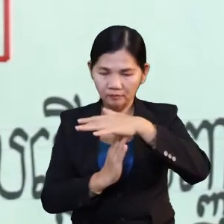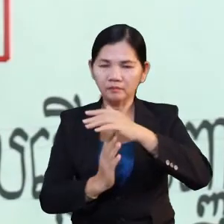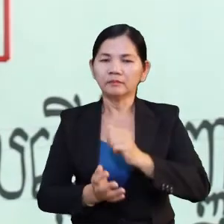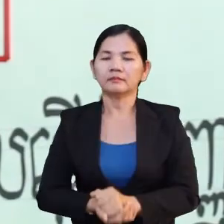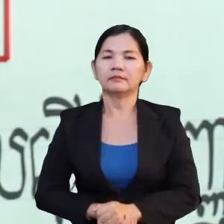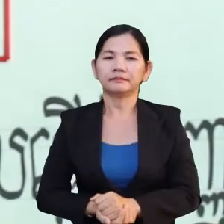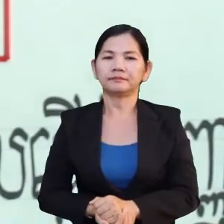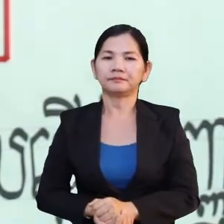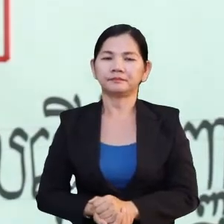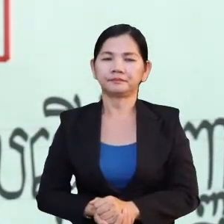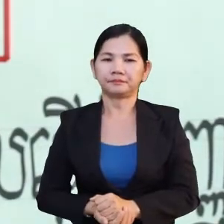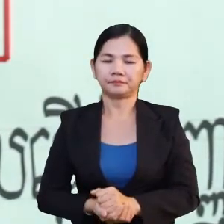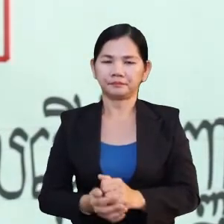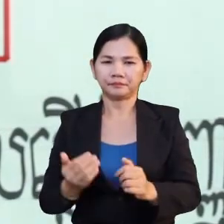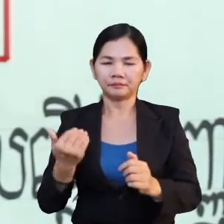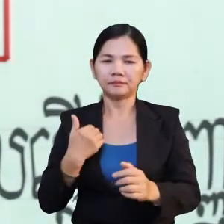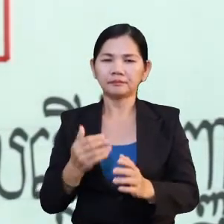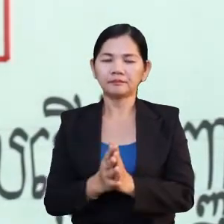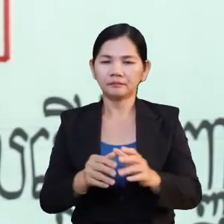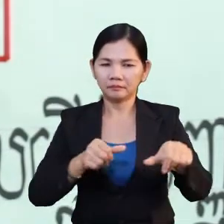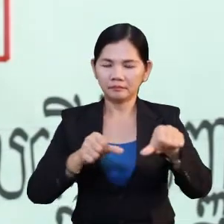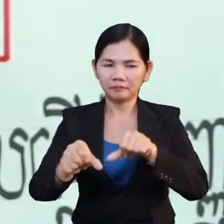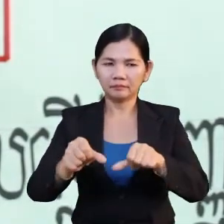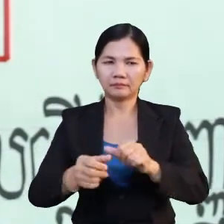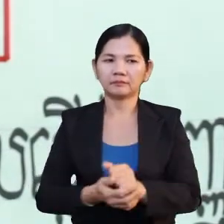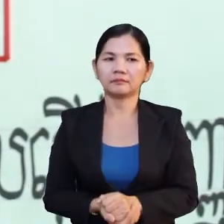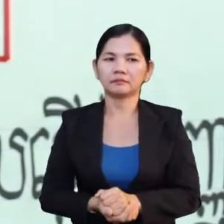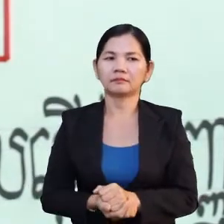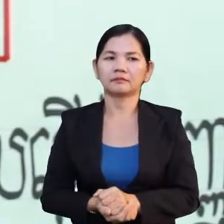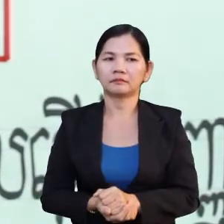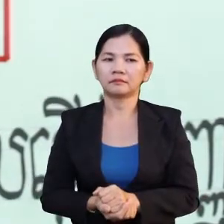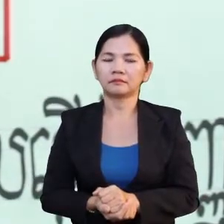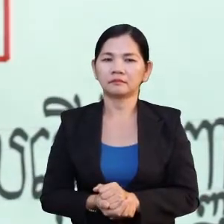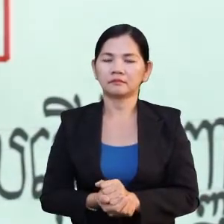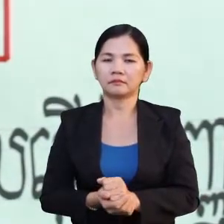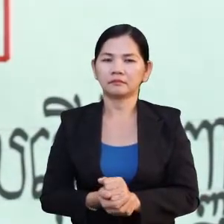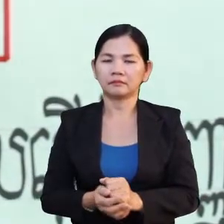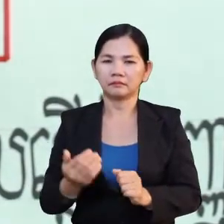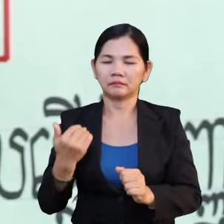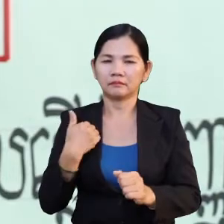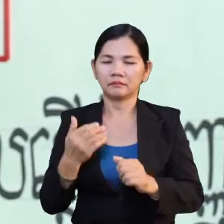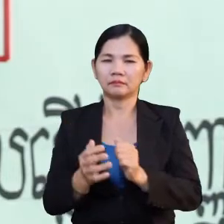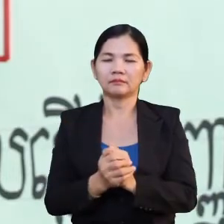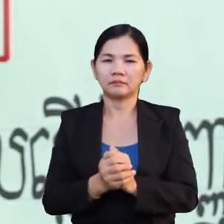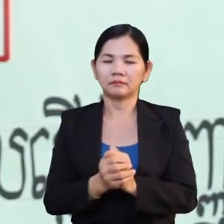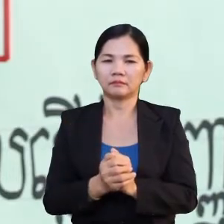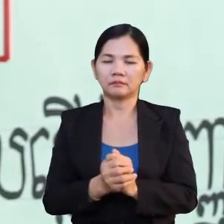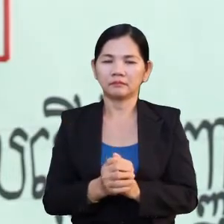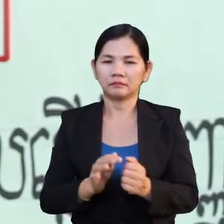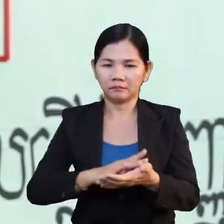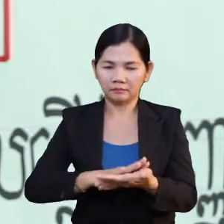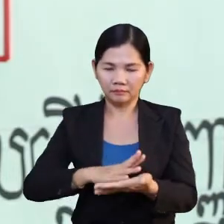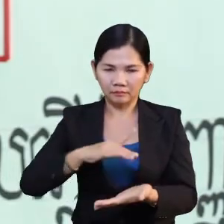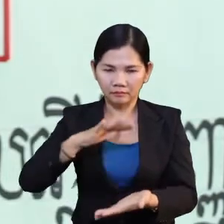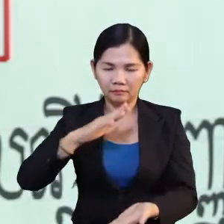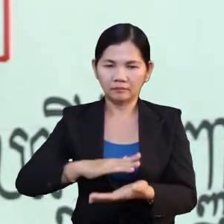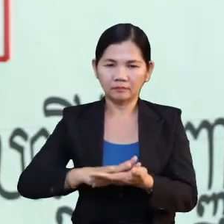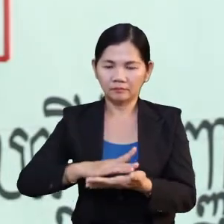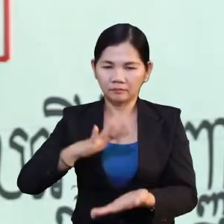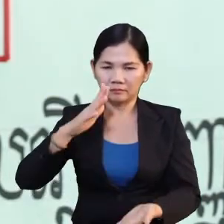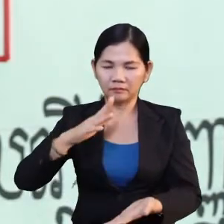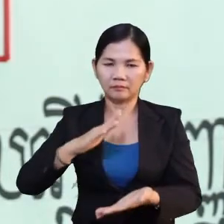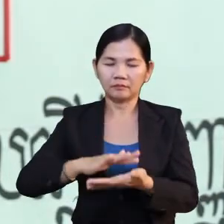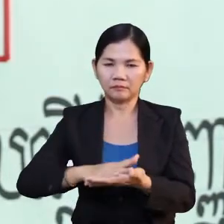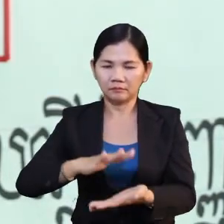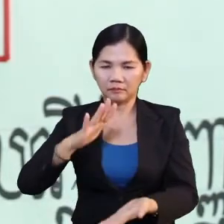ប់ចាអញ្ចឹងយើងមើលបន្តទៀតចារូបដដែលហ្នឹងគឺយើងមានពណ៌អីកូនចាគឺព